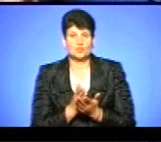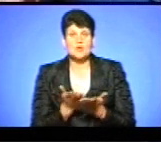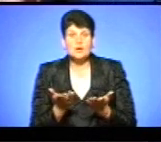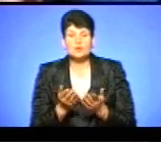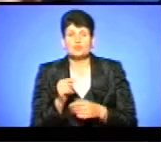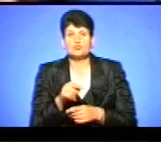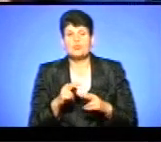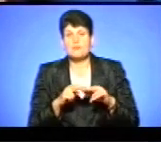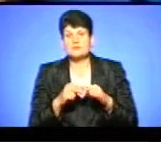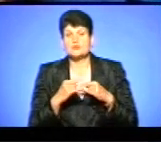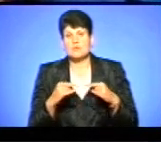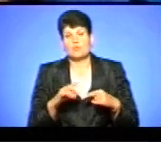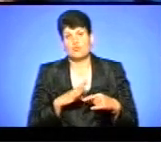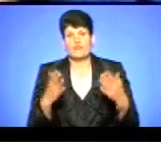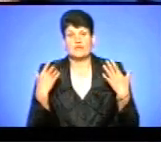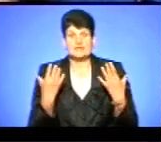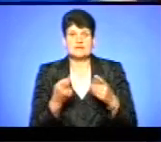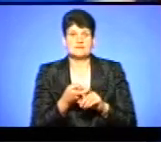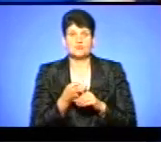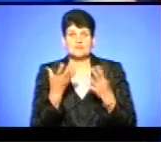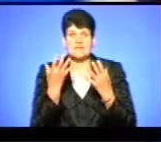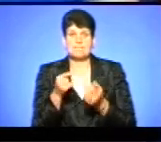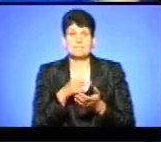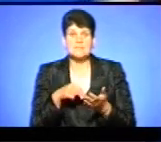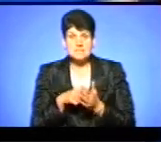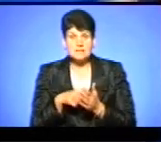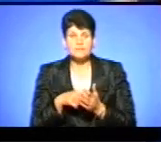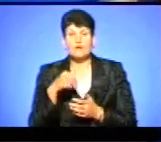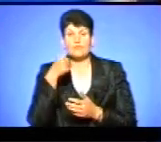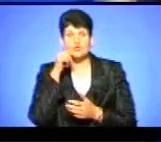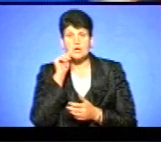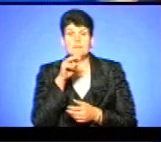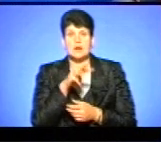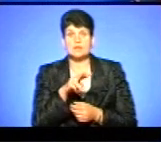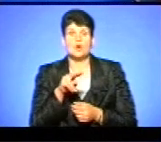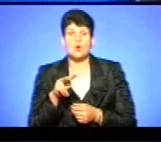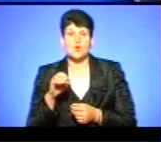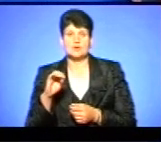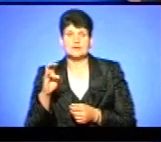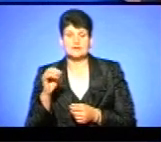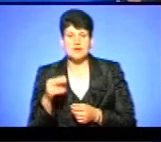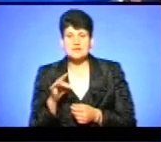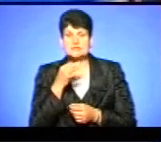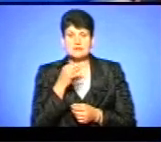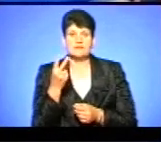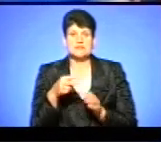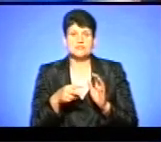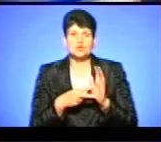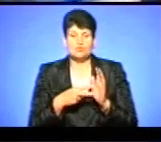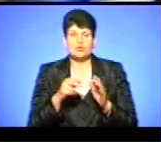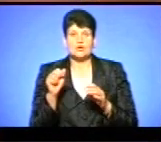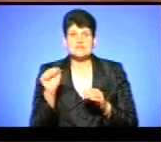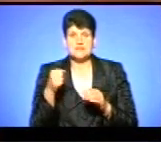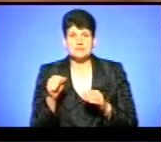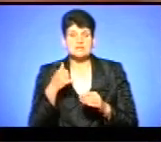у паспортному столі був вихідний із нагоди Дня міста. Вчора Михайло Льондар нам розповів, що 27 серпня телефонував у